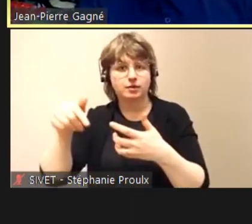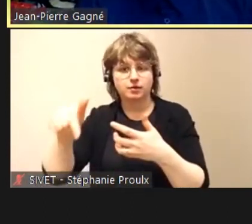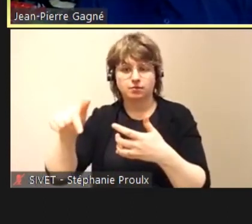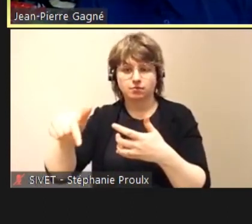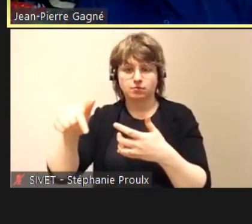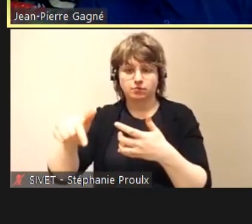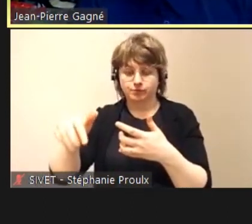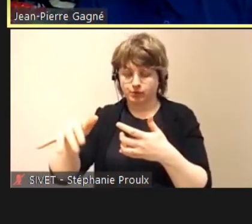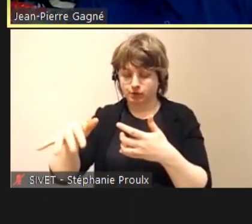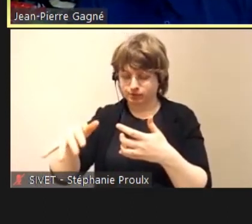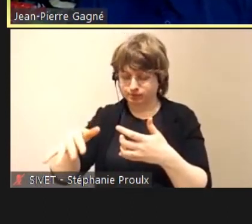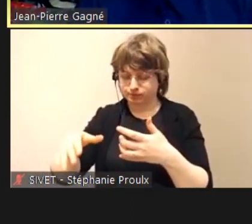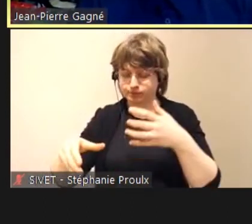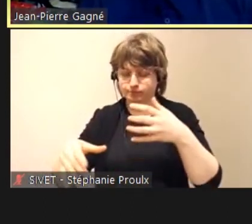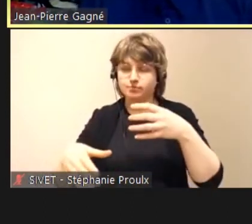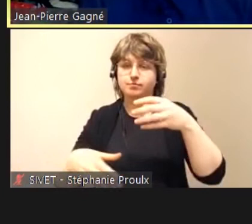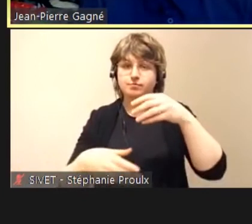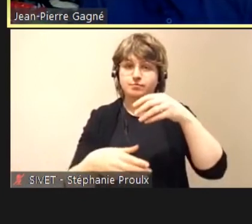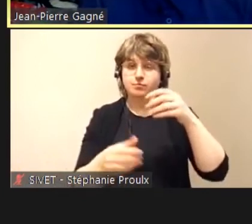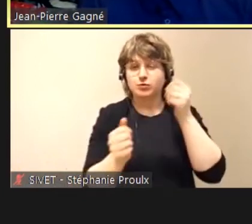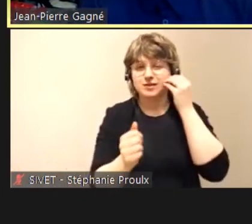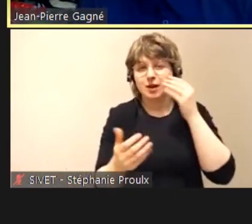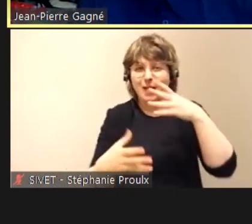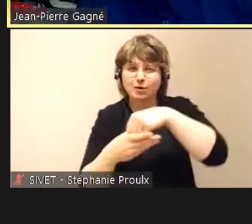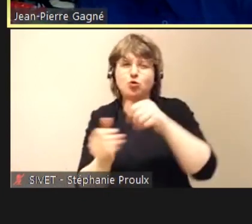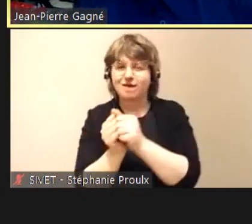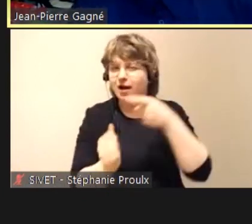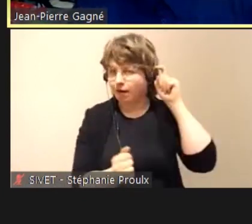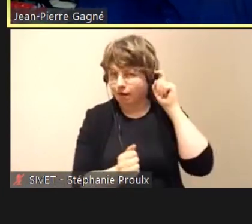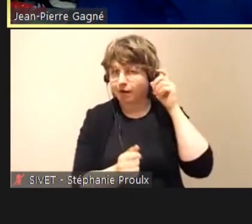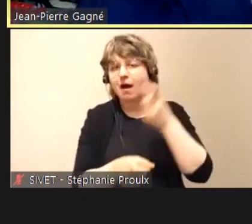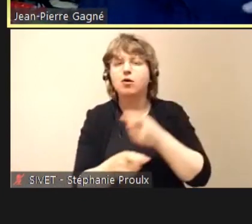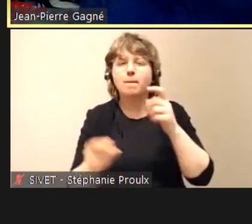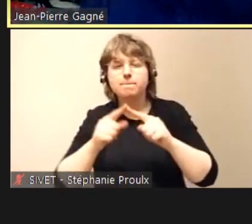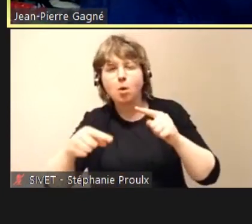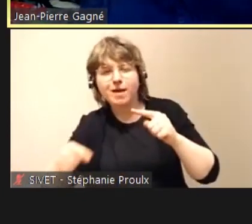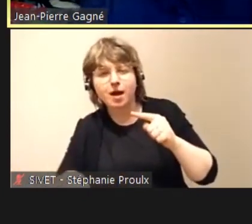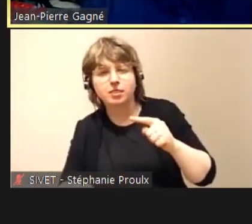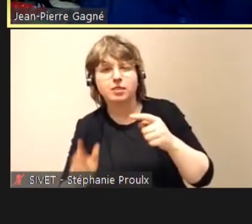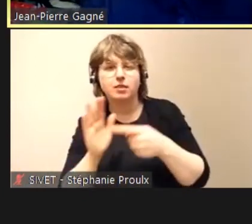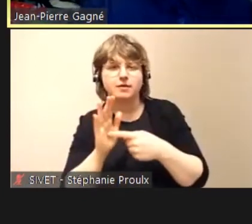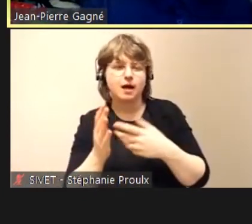sont inclus à même les aides auditives, hein, parce que c'est comme des bobines